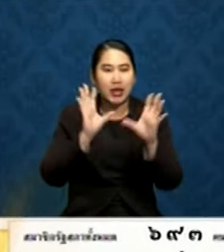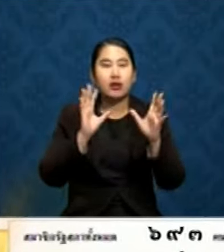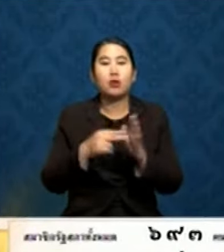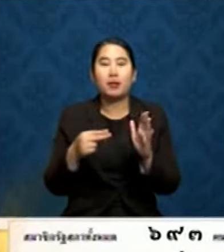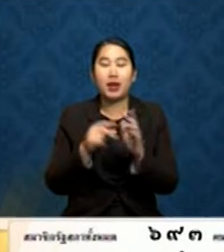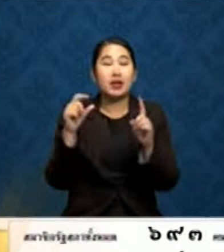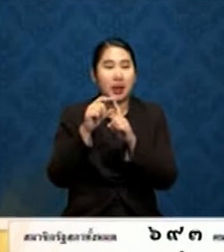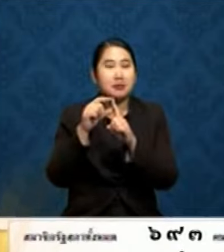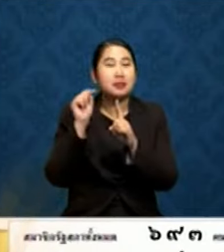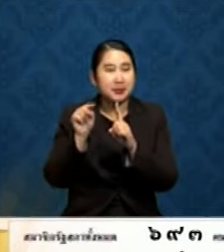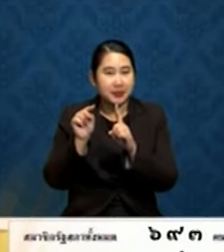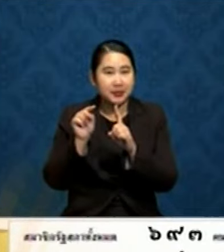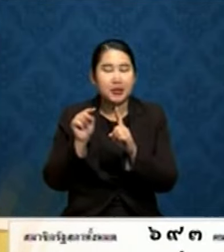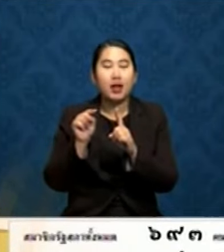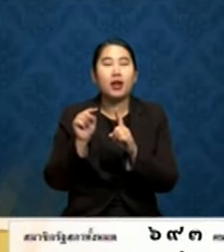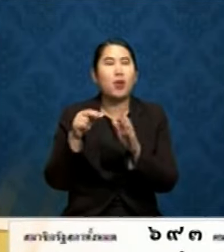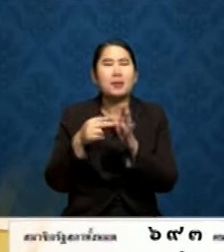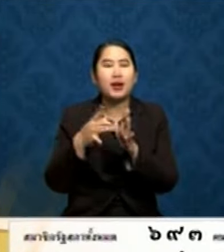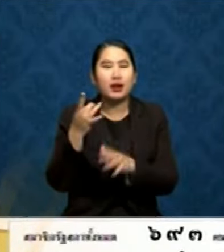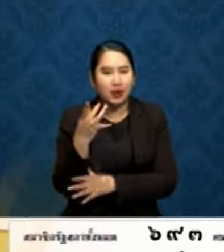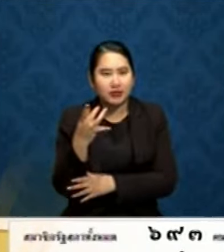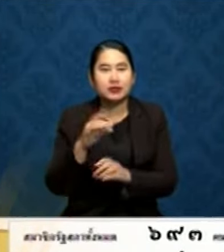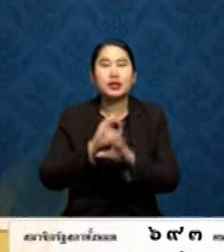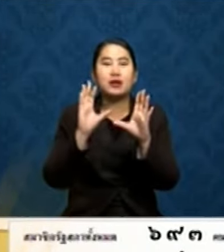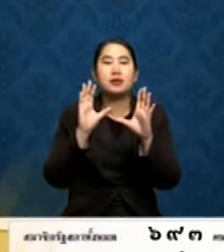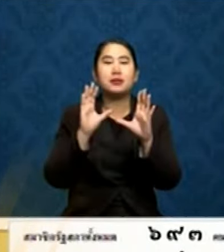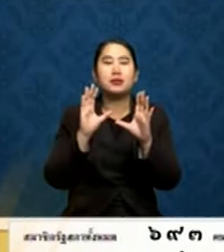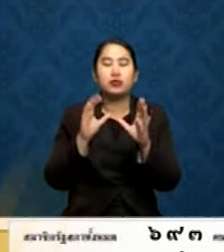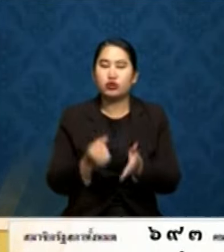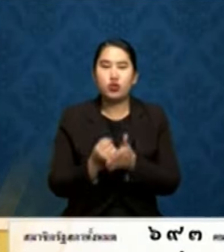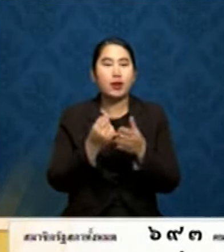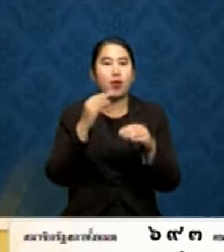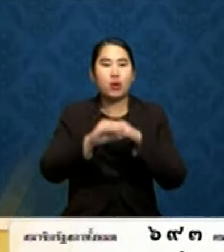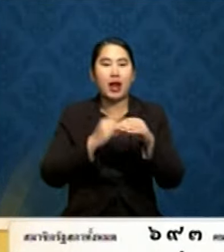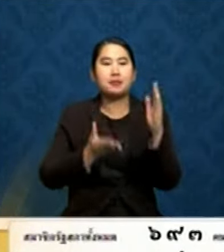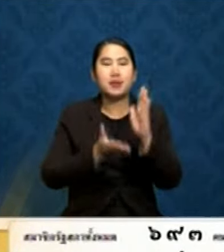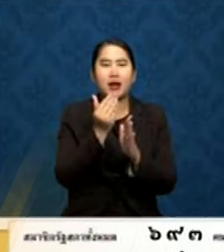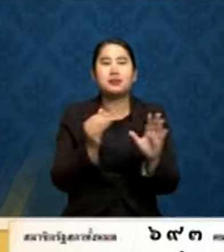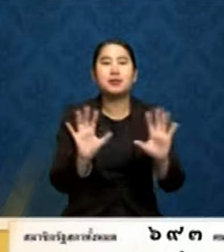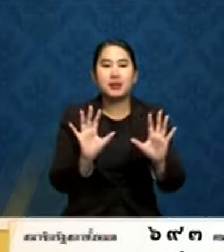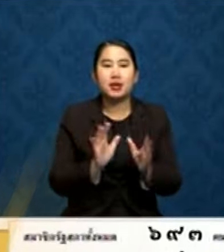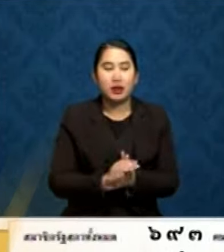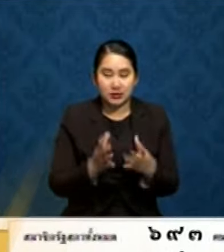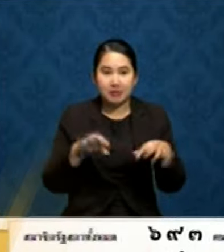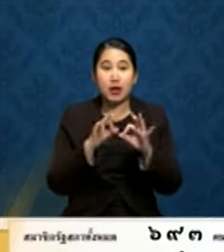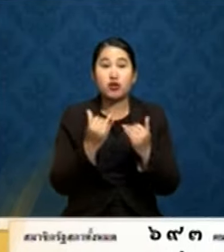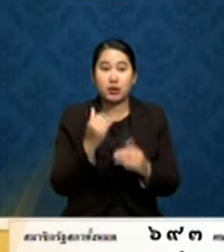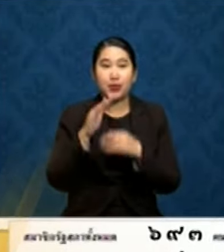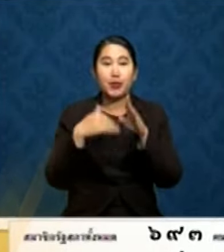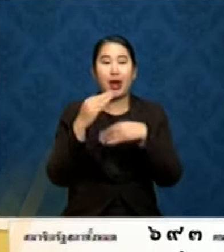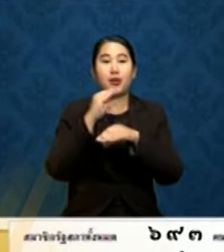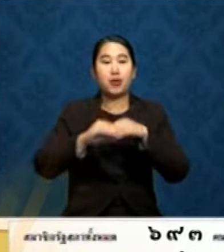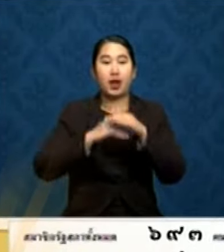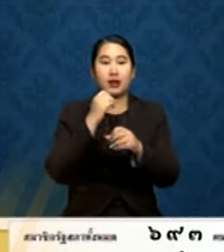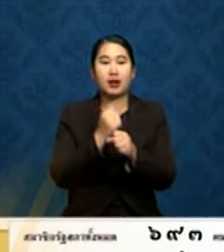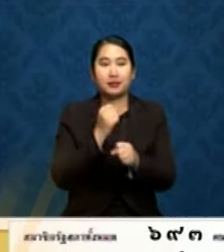ข้อนี้ว่าขณะนี้อ่าในส่วนของผู้พิการนะผู้วิการเนี่ยไม่จำกัดอายุครับไม่ว่า